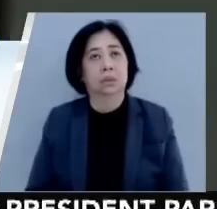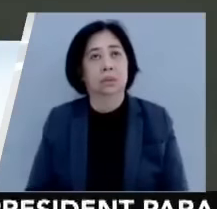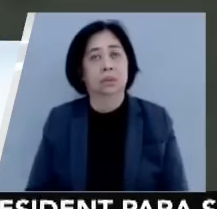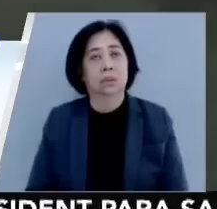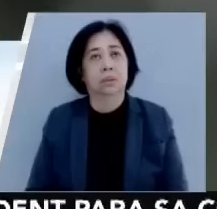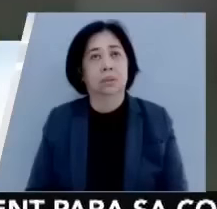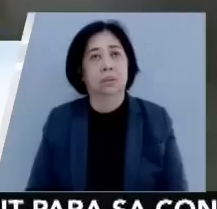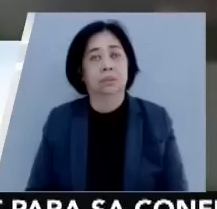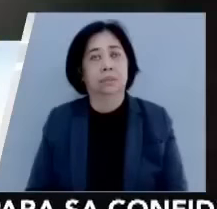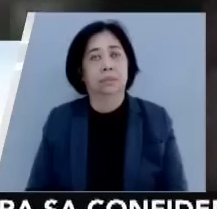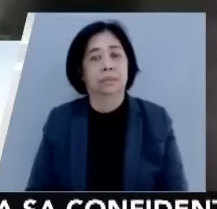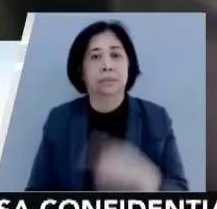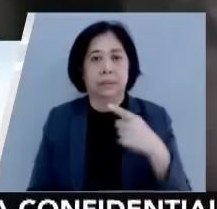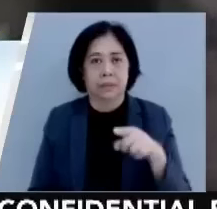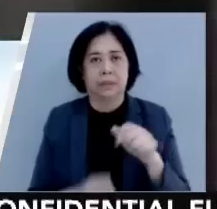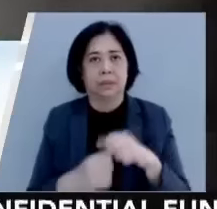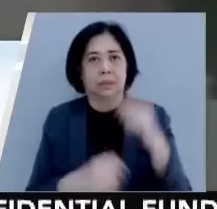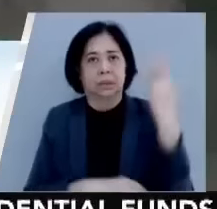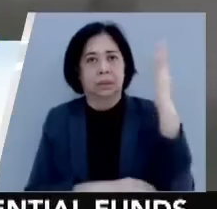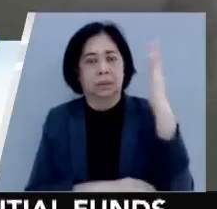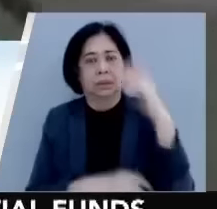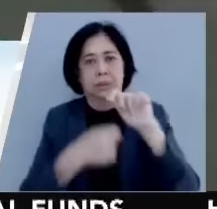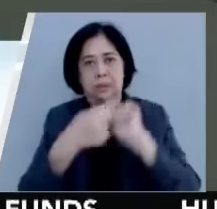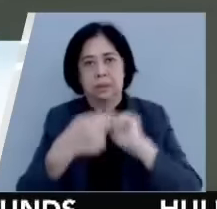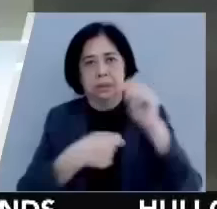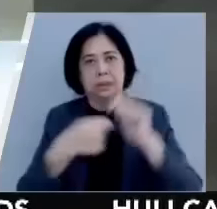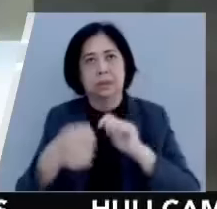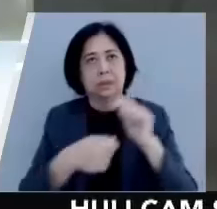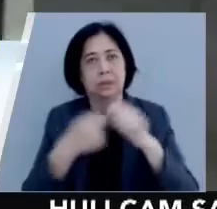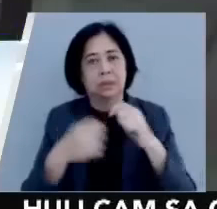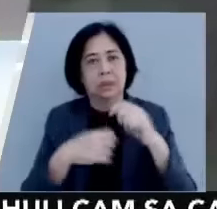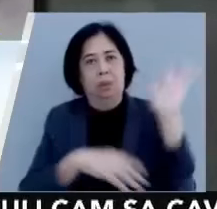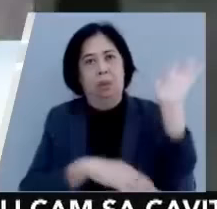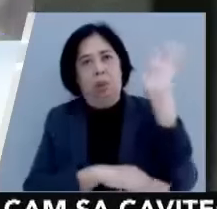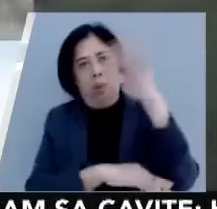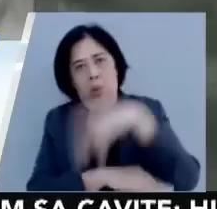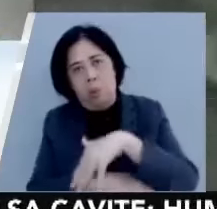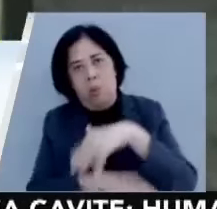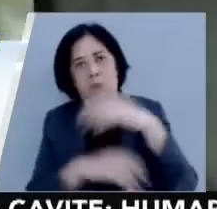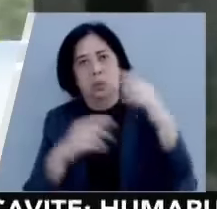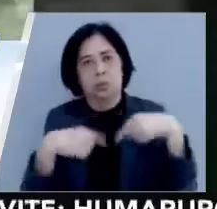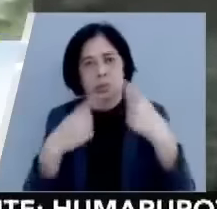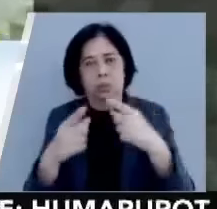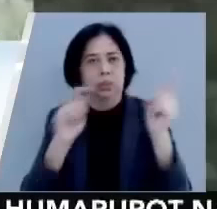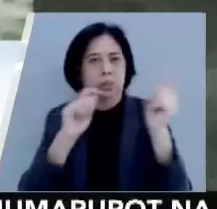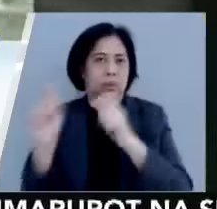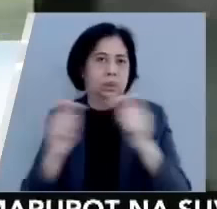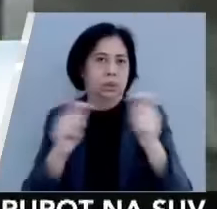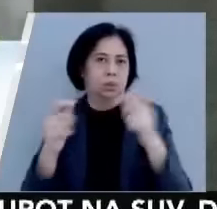Dito, ang mga puno ng saging halos payukuin sa kasagsagan ng bagyo.